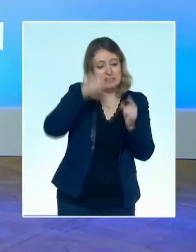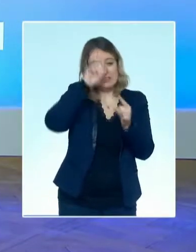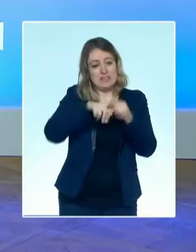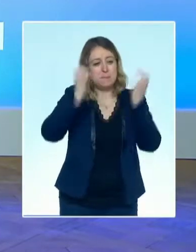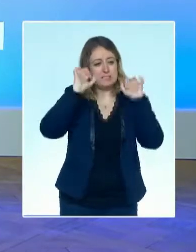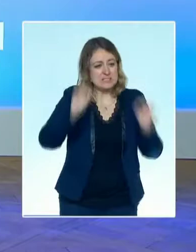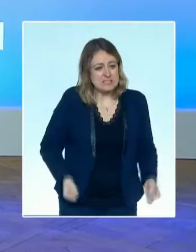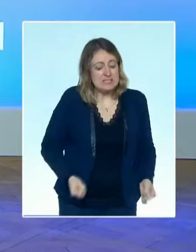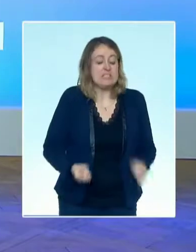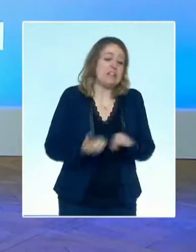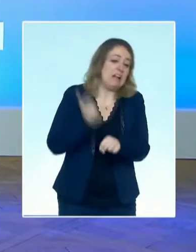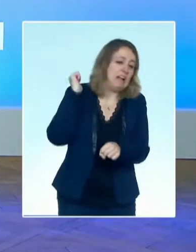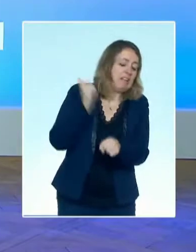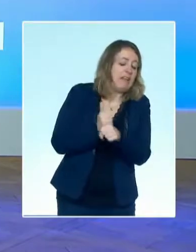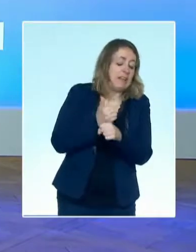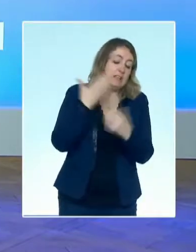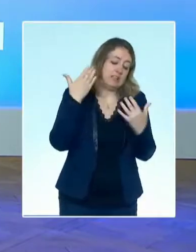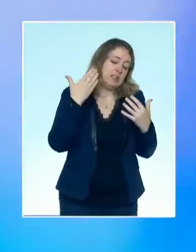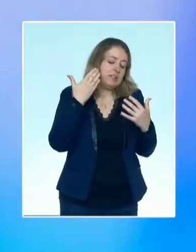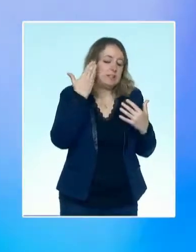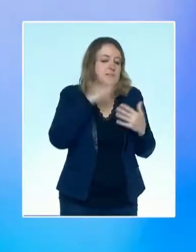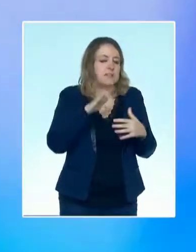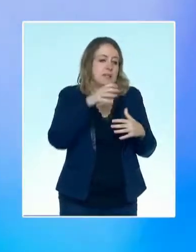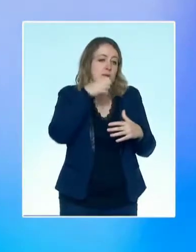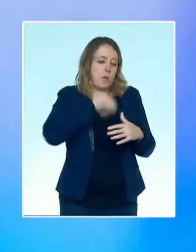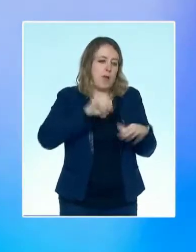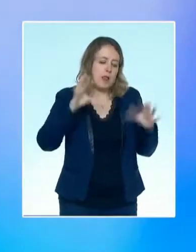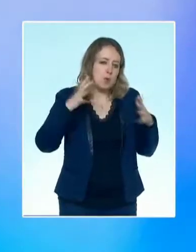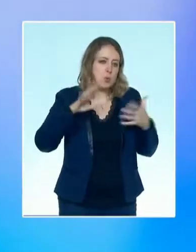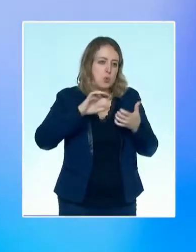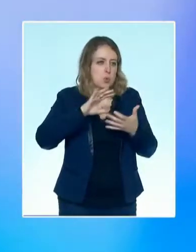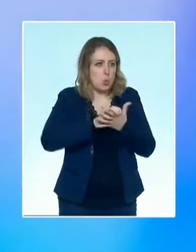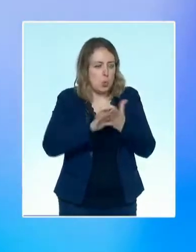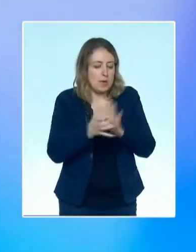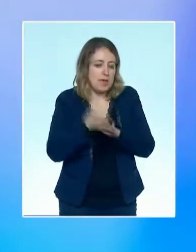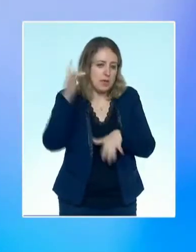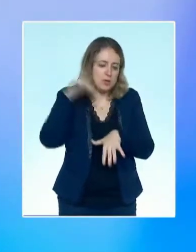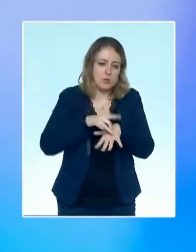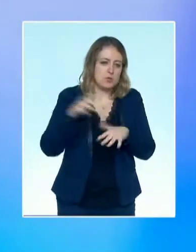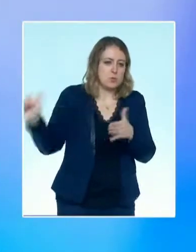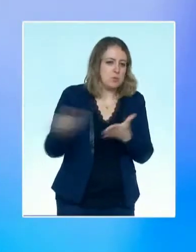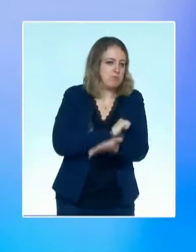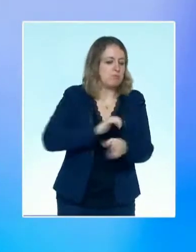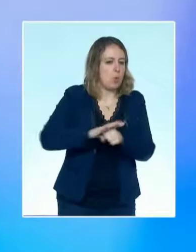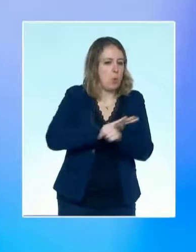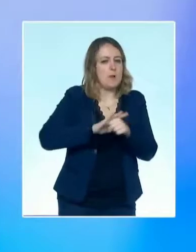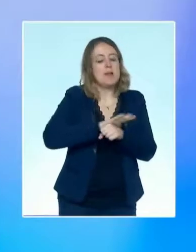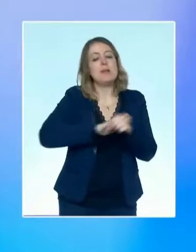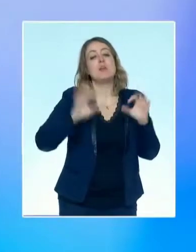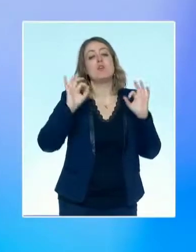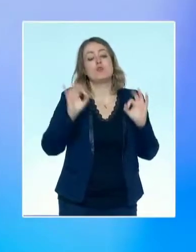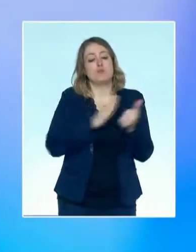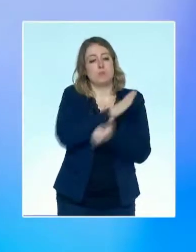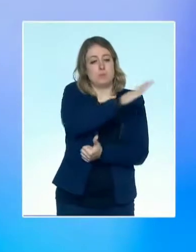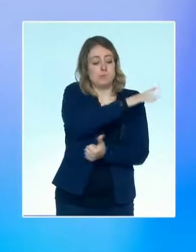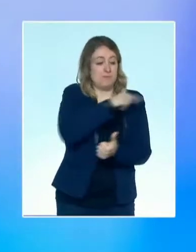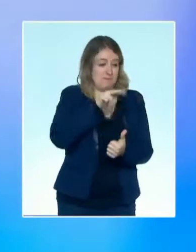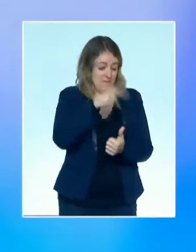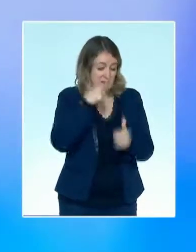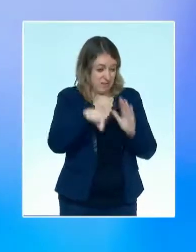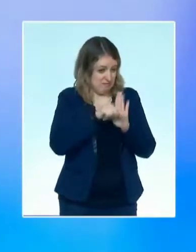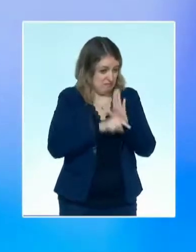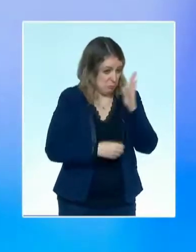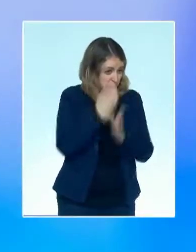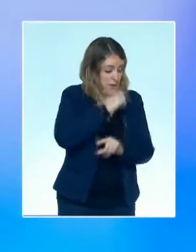qui avaient eu un Noël blanc. Alors pourquoi quand ils écoutent quelqu'un et remettent le masque, l'an passé, ils l'enlèvent quand ils parlent. Ça sert franchement à rien en fait. Un point sur les discussions qui, je crois, se jouent au